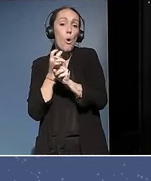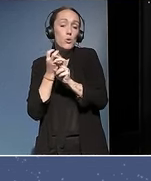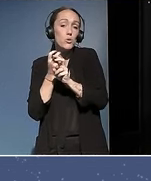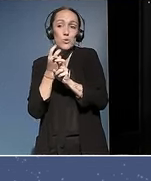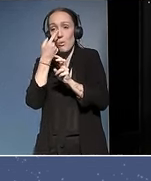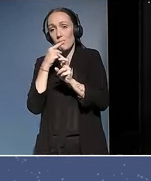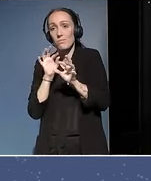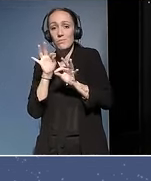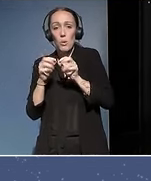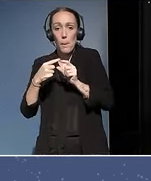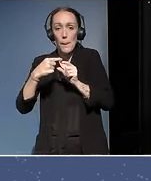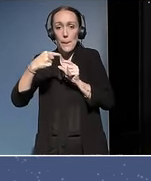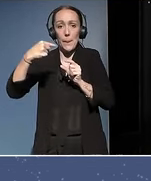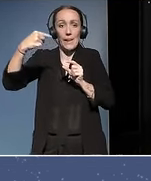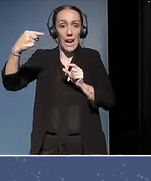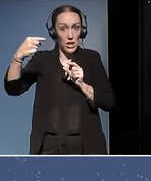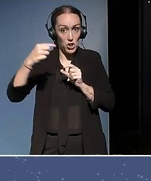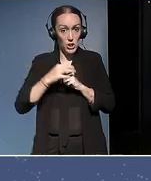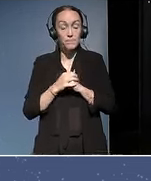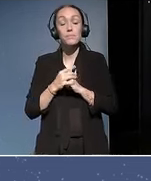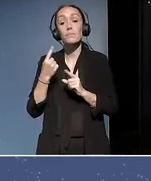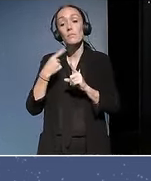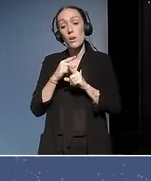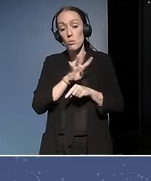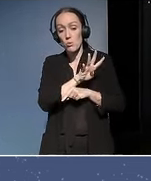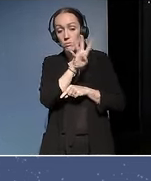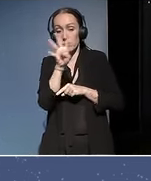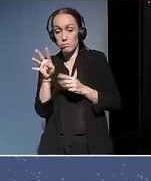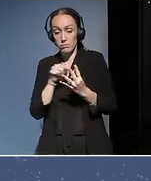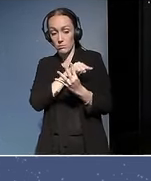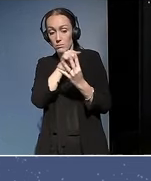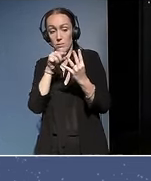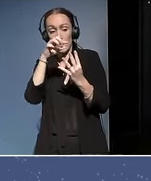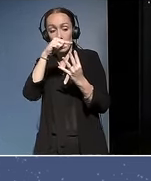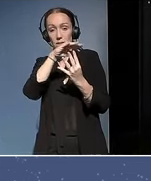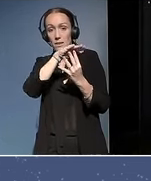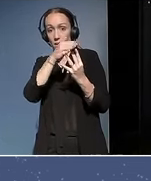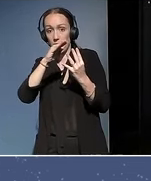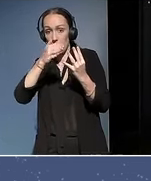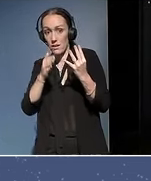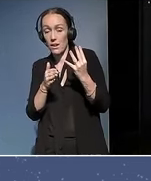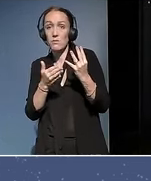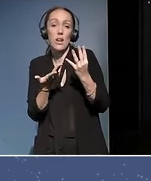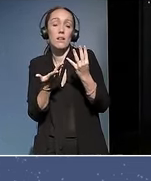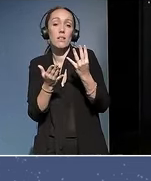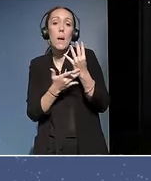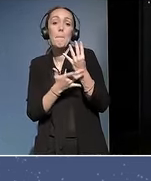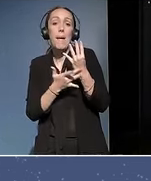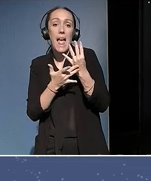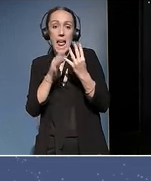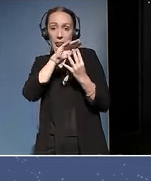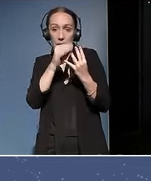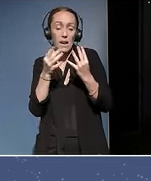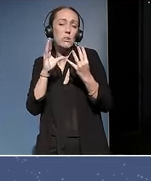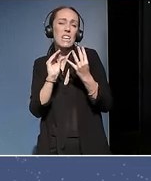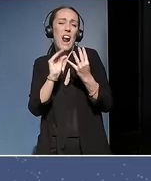struttura superficiale delle spine era fondamentalmente Cioè ci permetteva di dire che era rivestita da pelle e non più da un deposito di